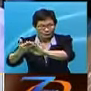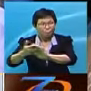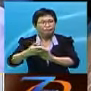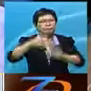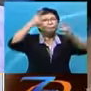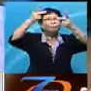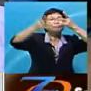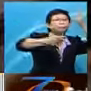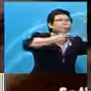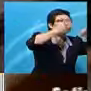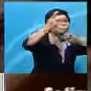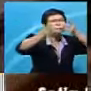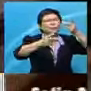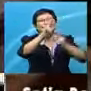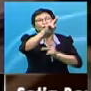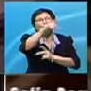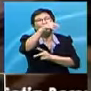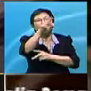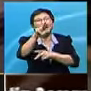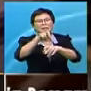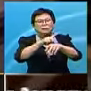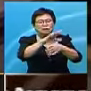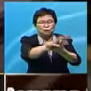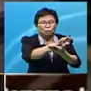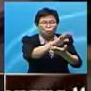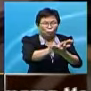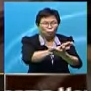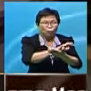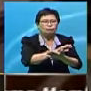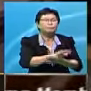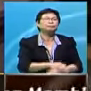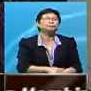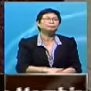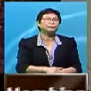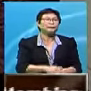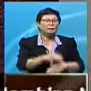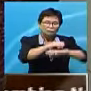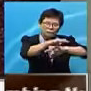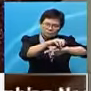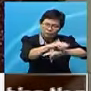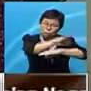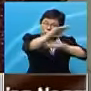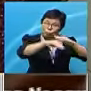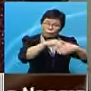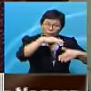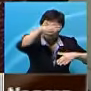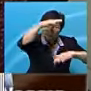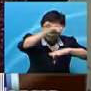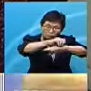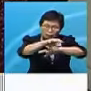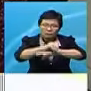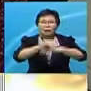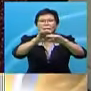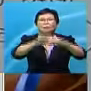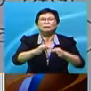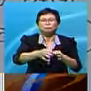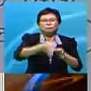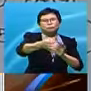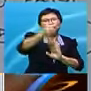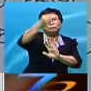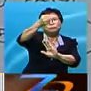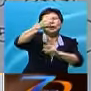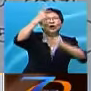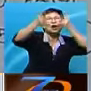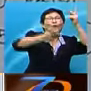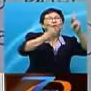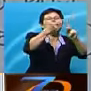Beliau meninjau peperiksaan UPSR di Sekolah Kebangsaan Seberang Take, Kuala Nerus. Nasihat beliau kepada para ibu bapa, tangguhkan sementara lawatan